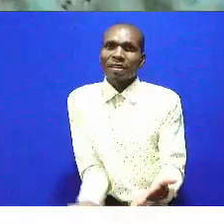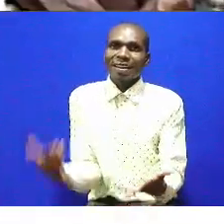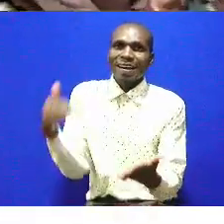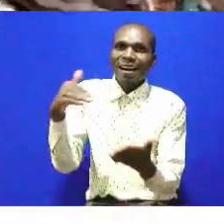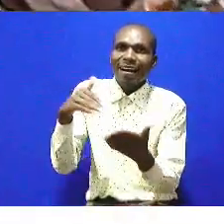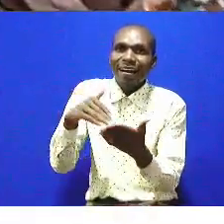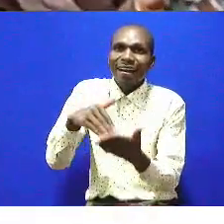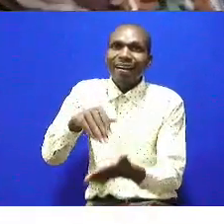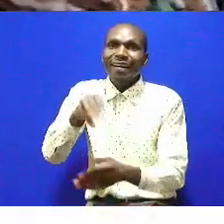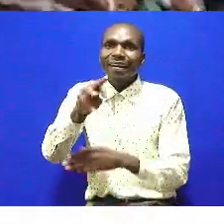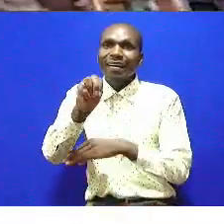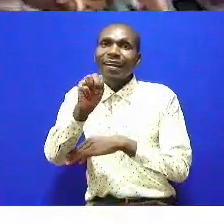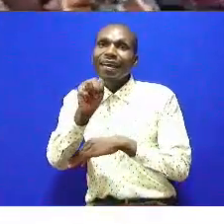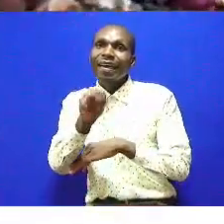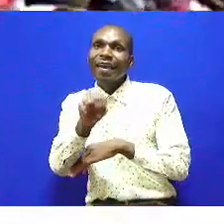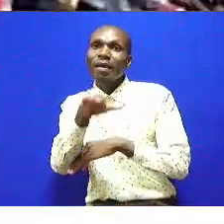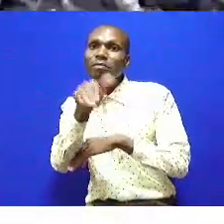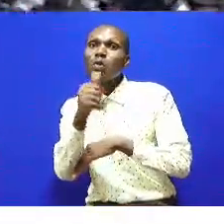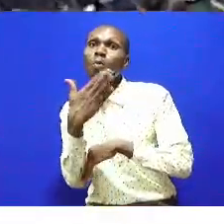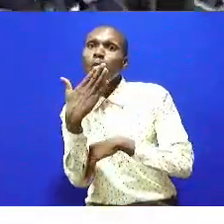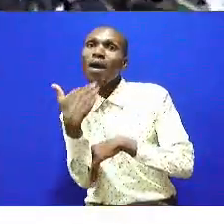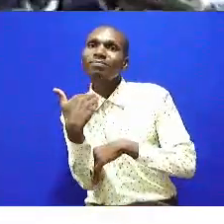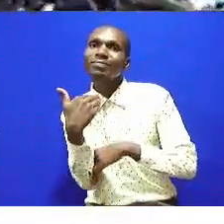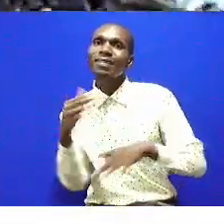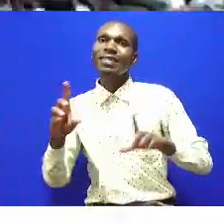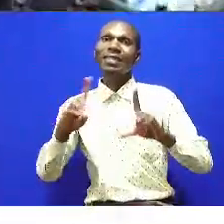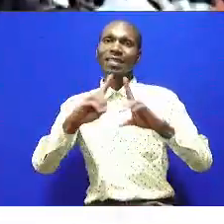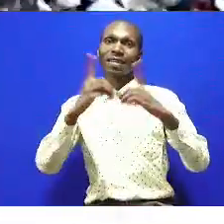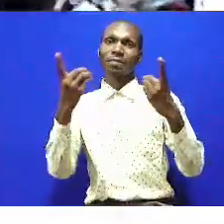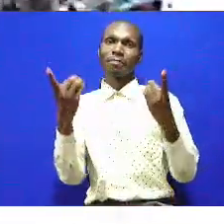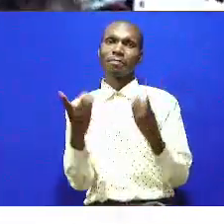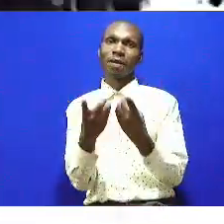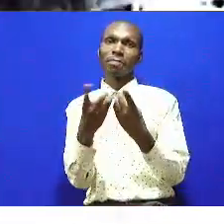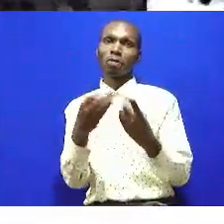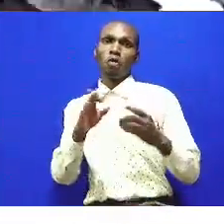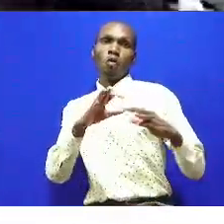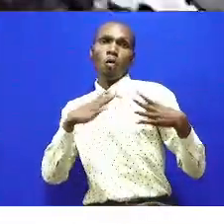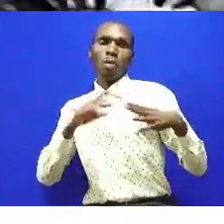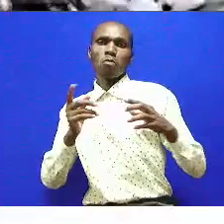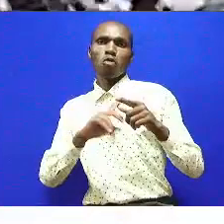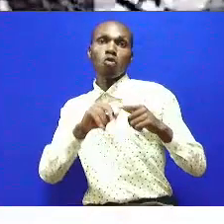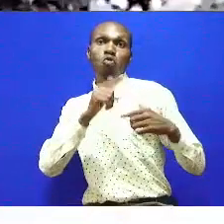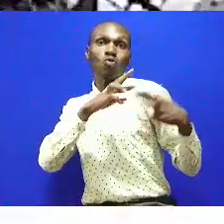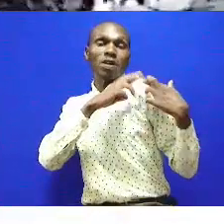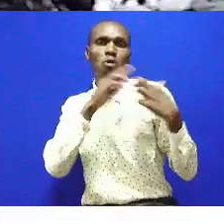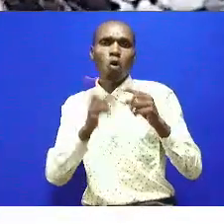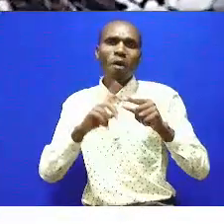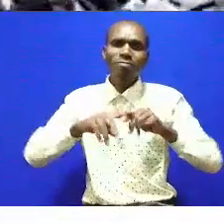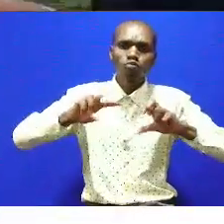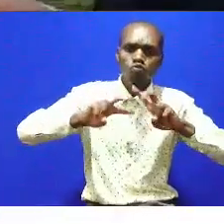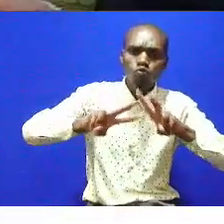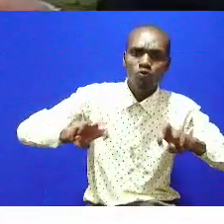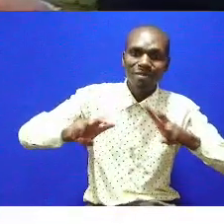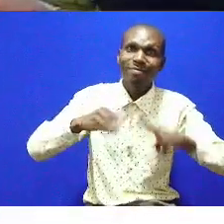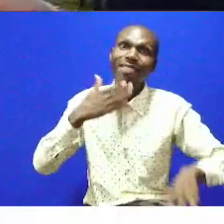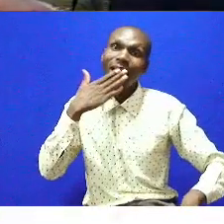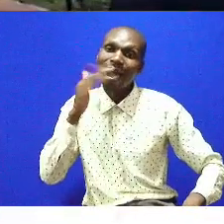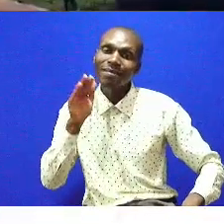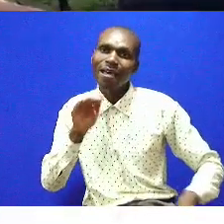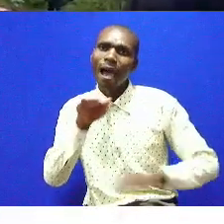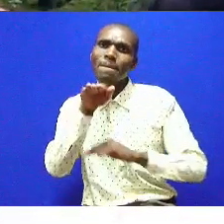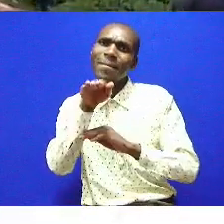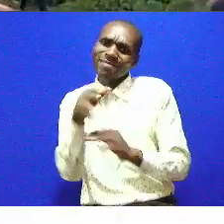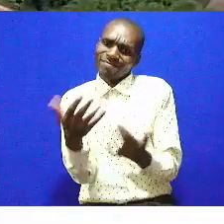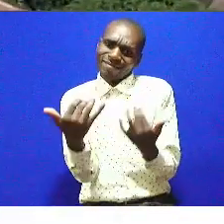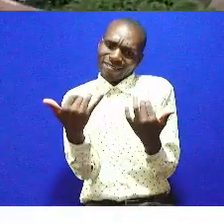omo MCA agania abatenele kurwa ase sekte yonte nenera ye ubikorigya lichibu lyo muchando yo gosaba kwa nego